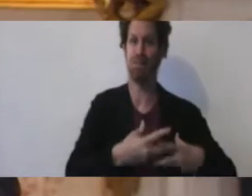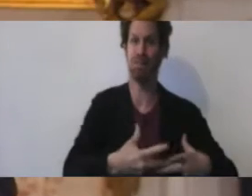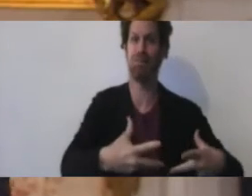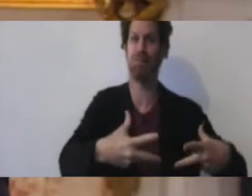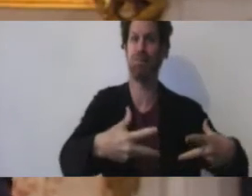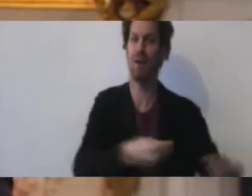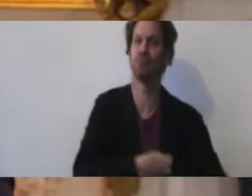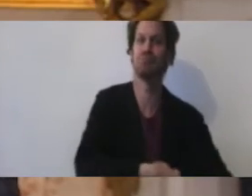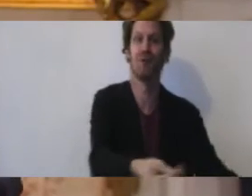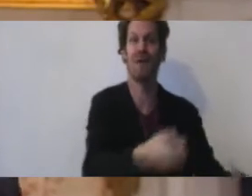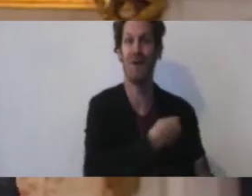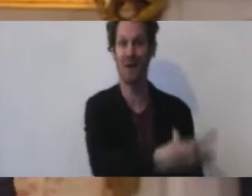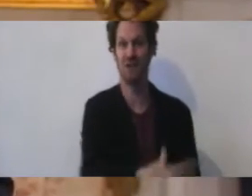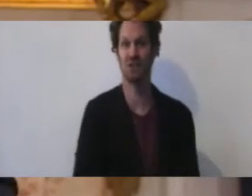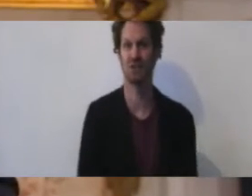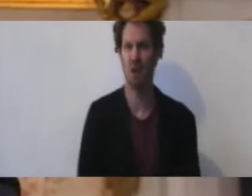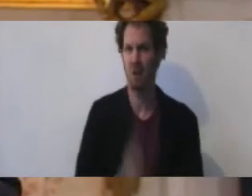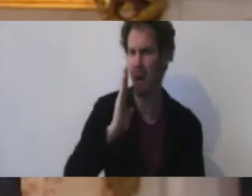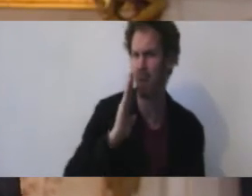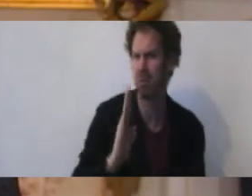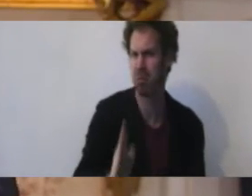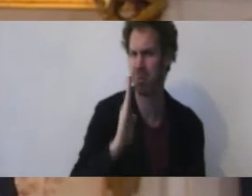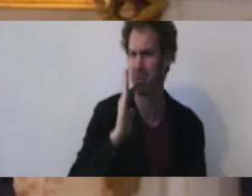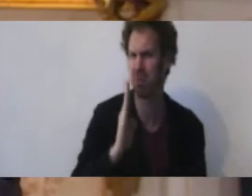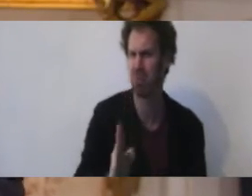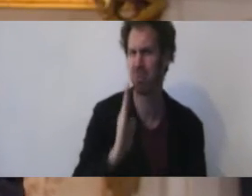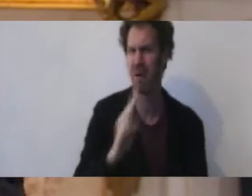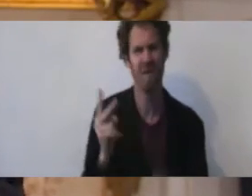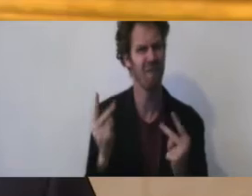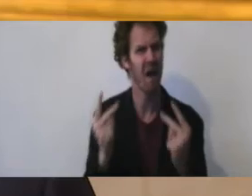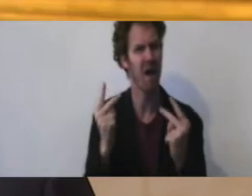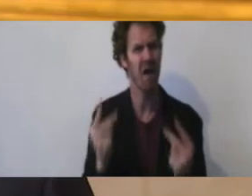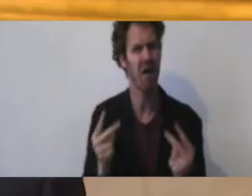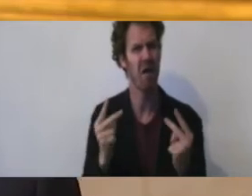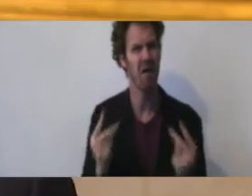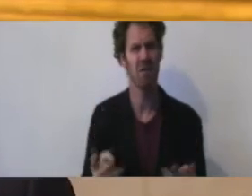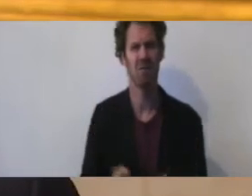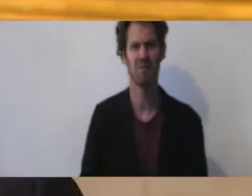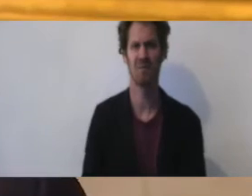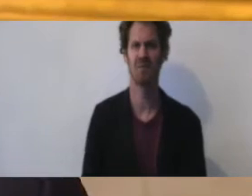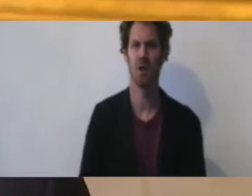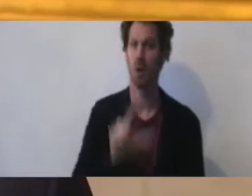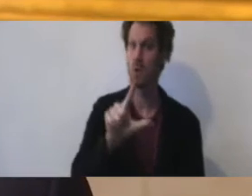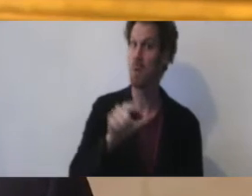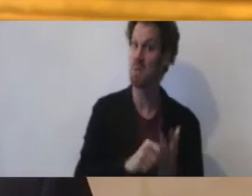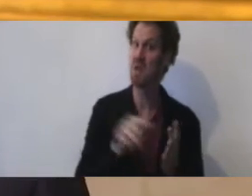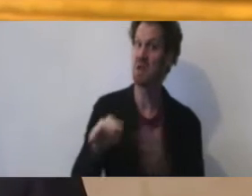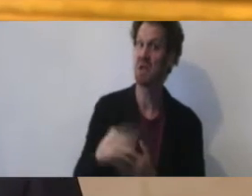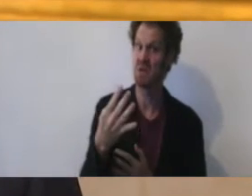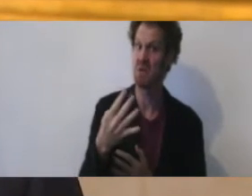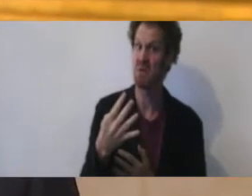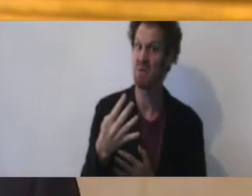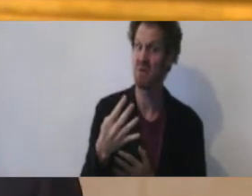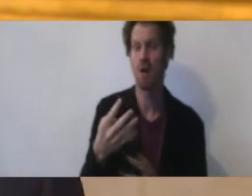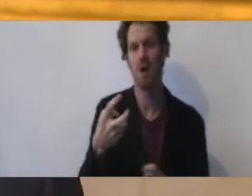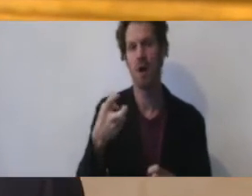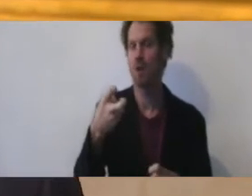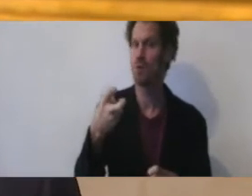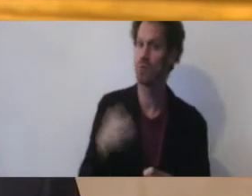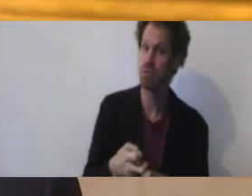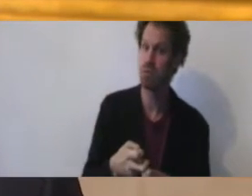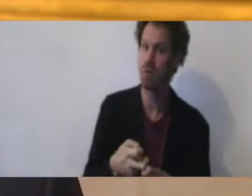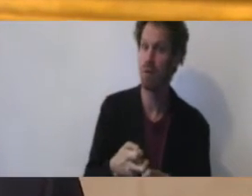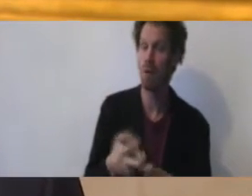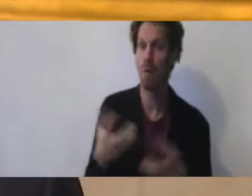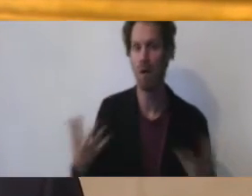la persévérance à la constance au travail dans la durée l'année 2014 fut une année rude j'ai allonné des